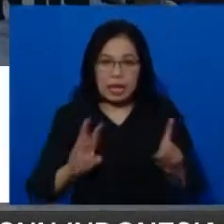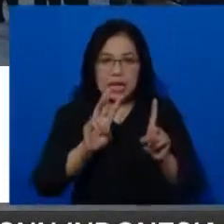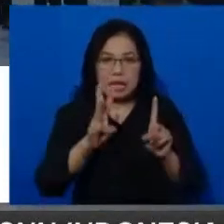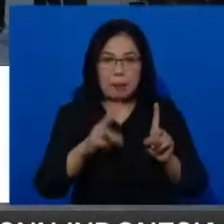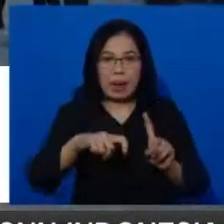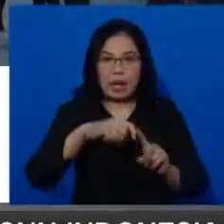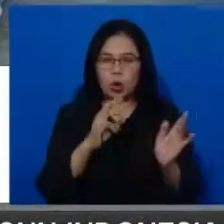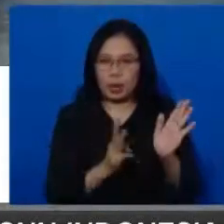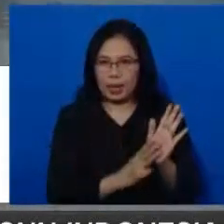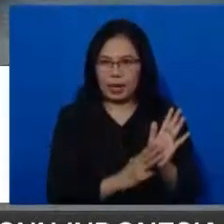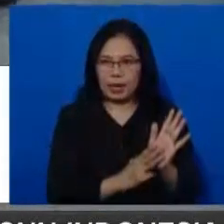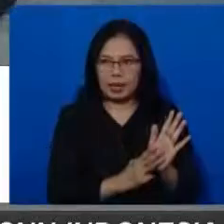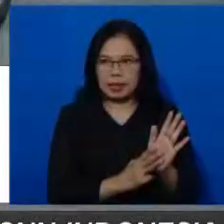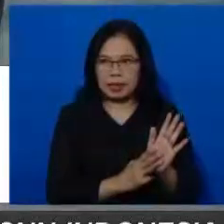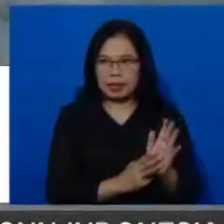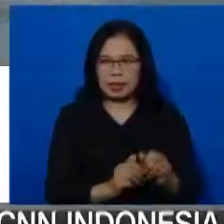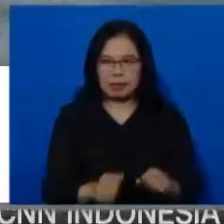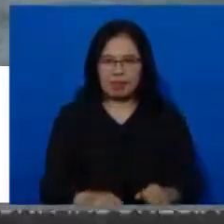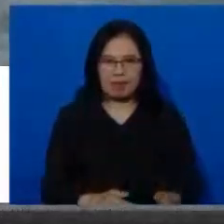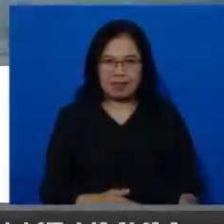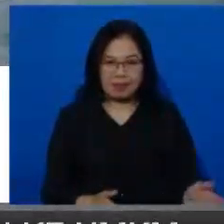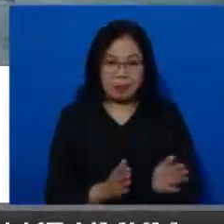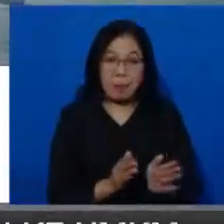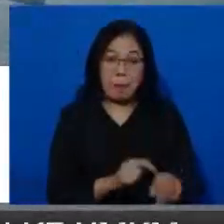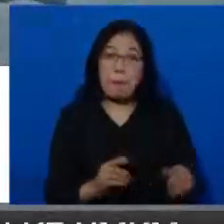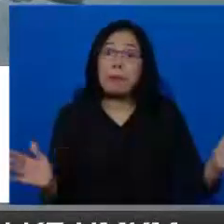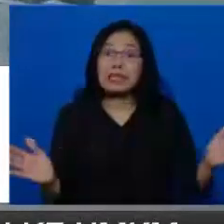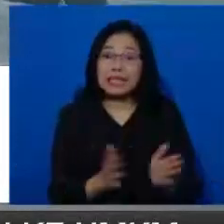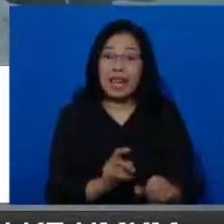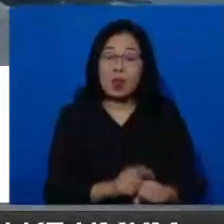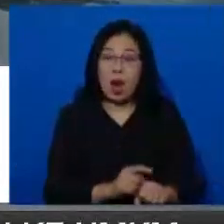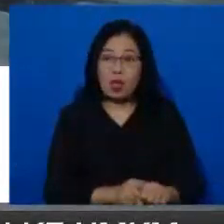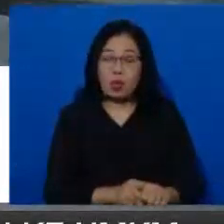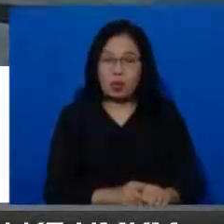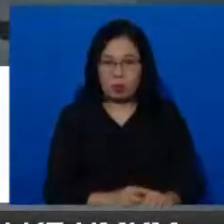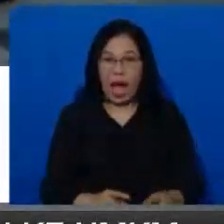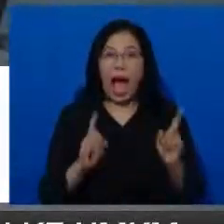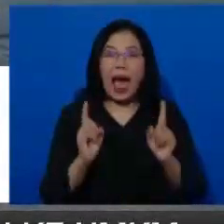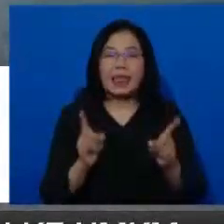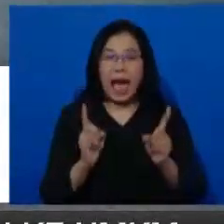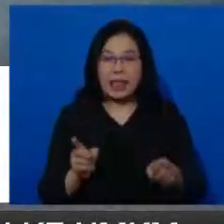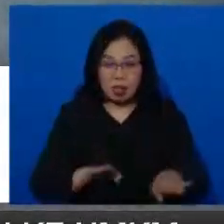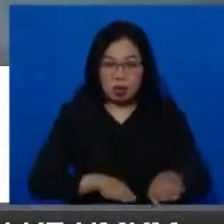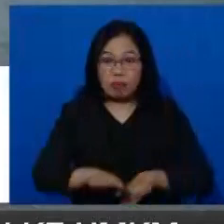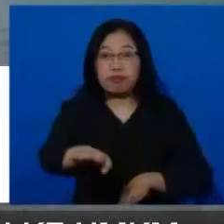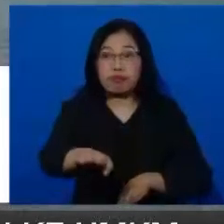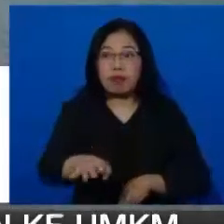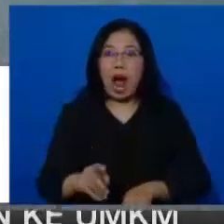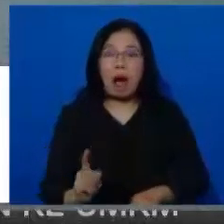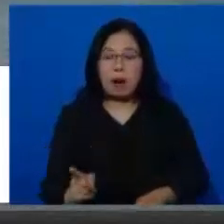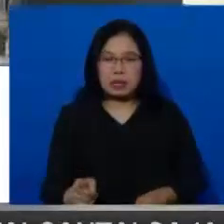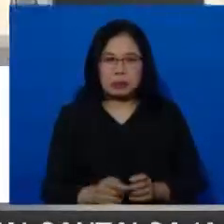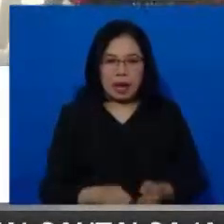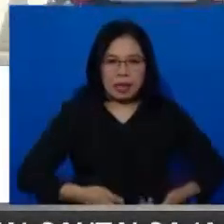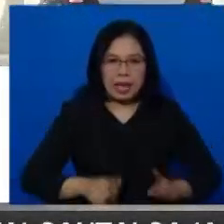km. Meski bisa memangkas waktu tempuh, pengemudi diimbau agar berhati-hati karena kualitas jalan tol yang belum sepenuhnya